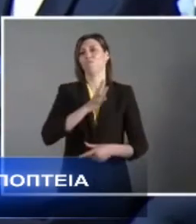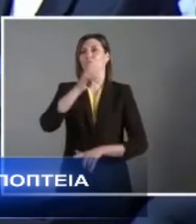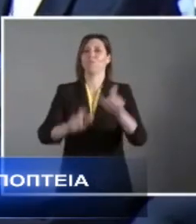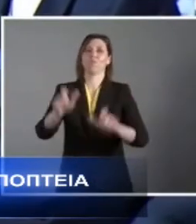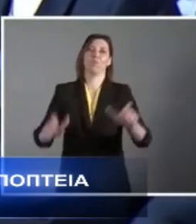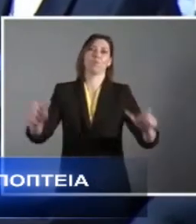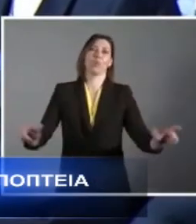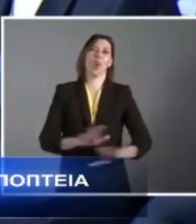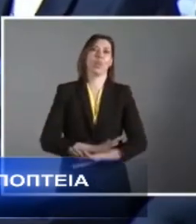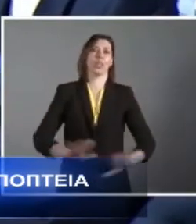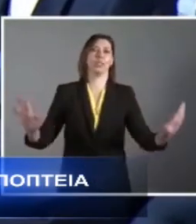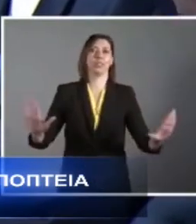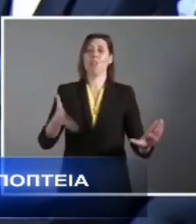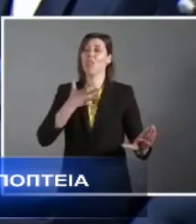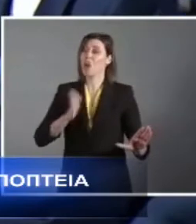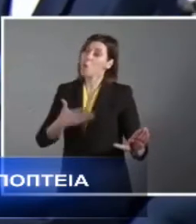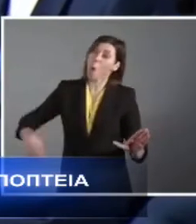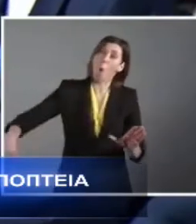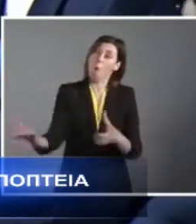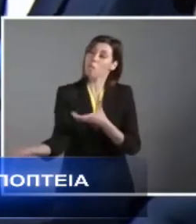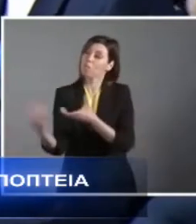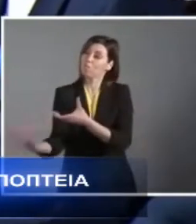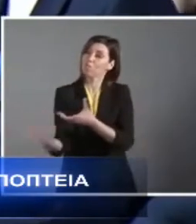πολυσυλλεκτικό και ενωτικό πάνω απ' όλα.